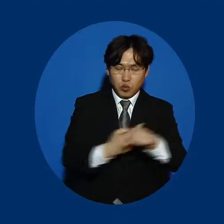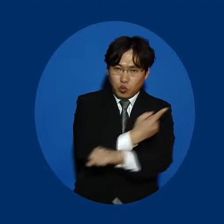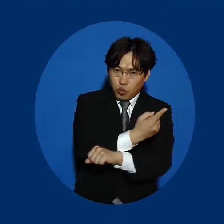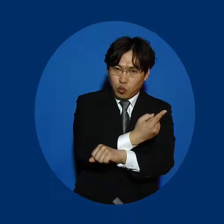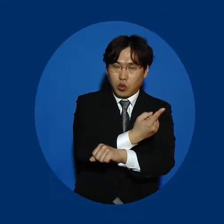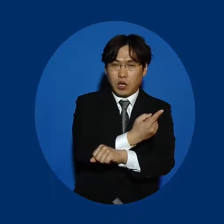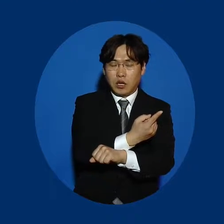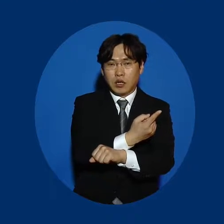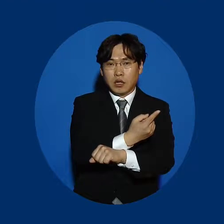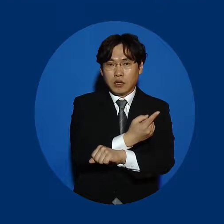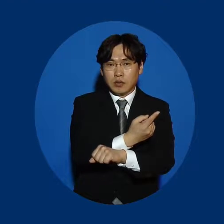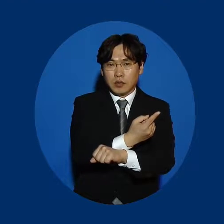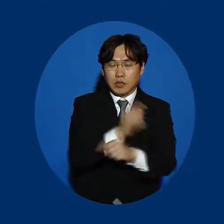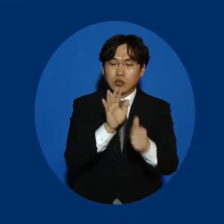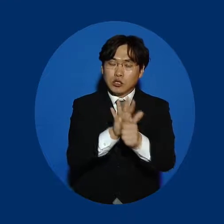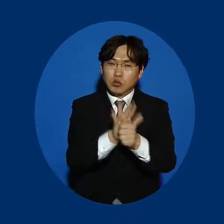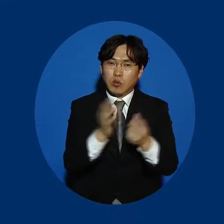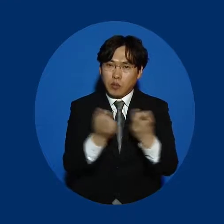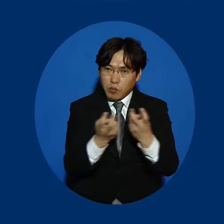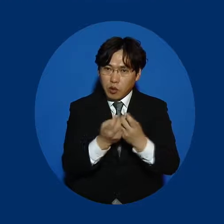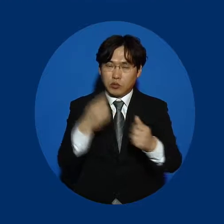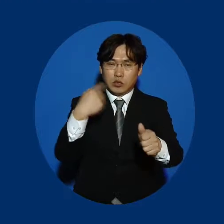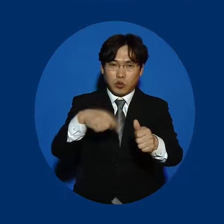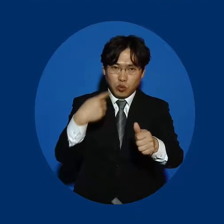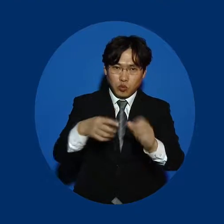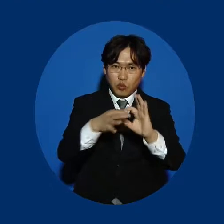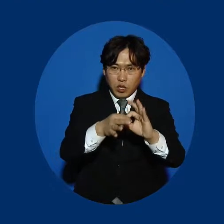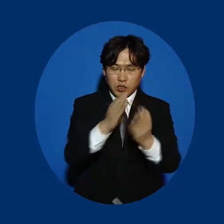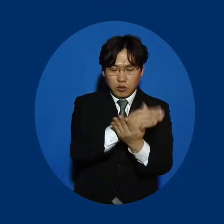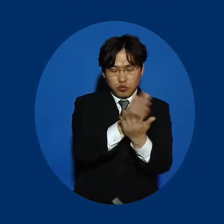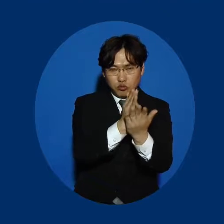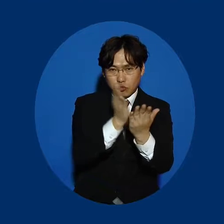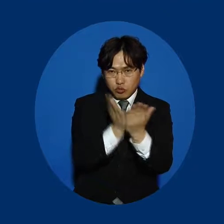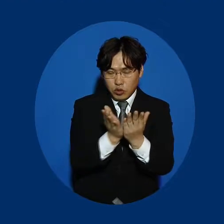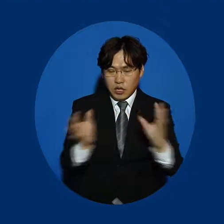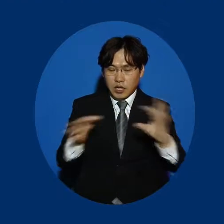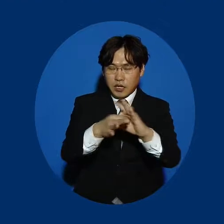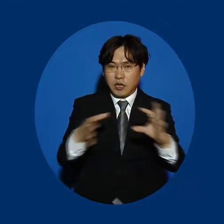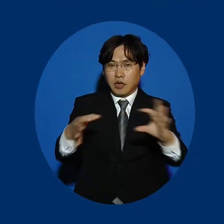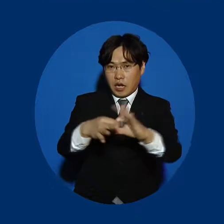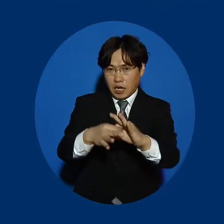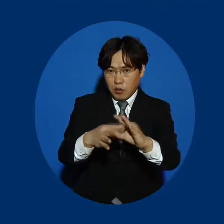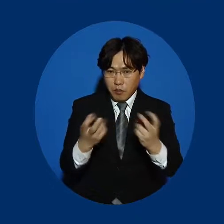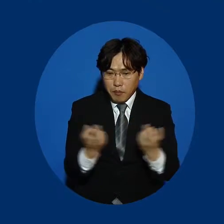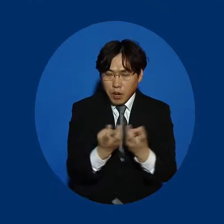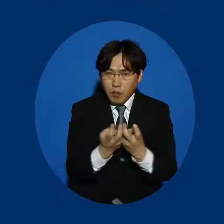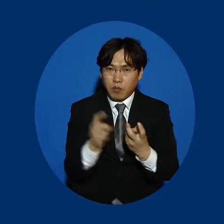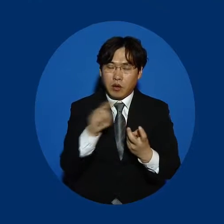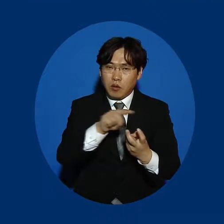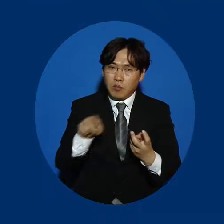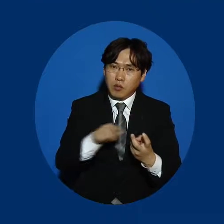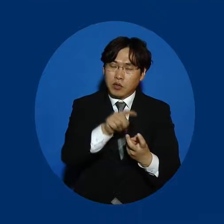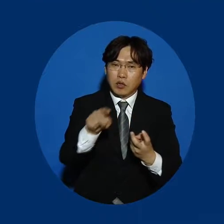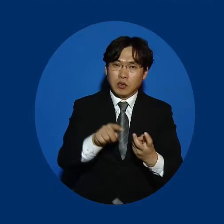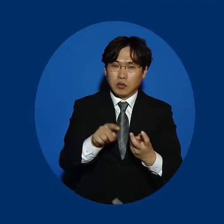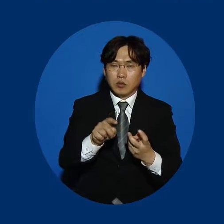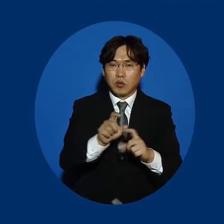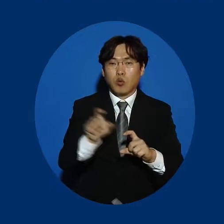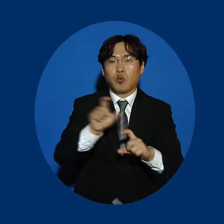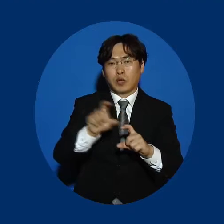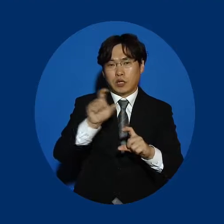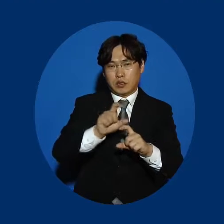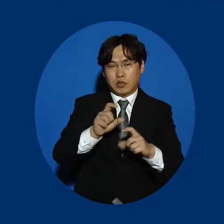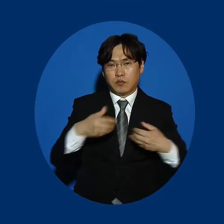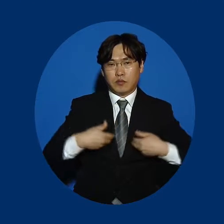외에 노동, 뭐 그다음에 교육 다양한 영역과 어떻게 연계망을 갖고 할 것인가에 대한 게 좀 취약하다는